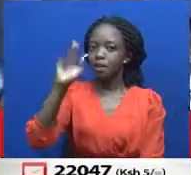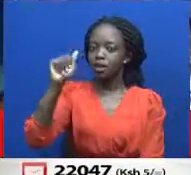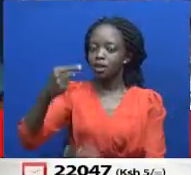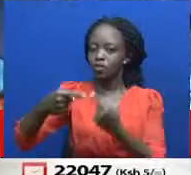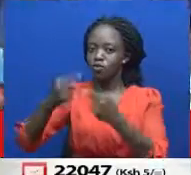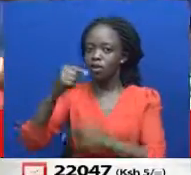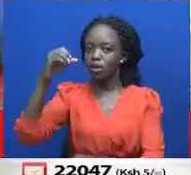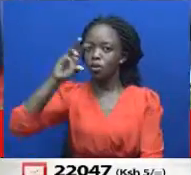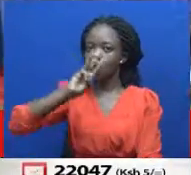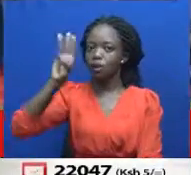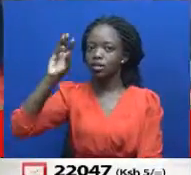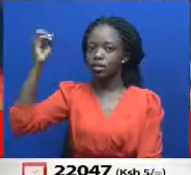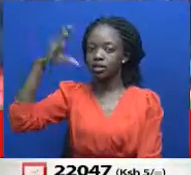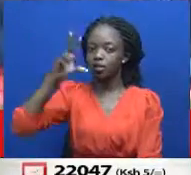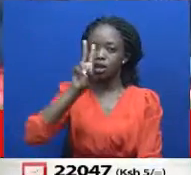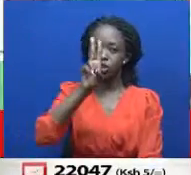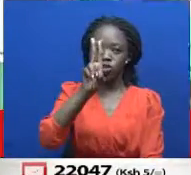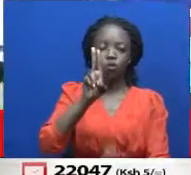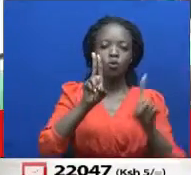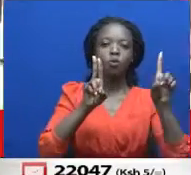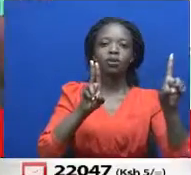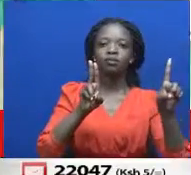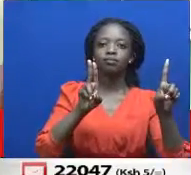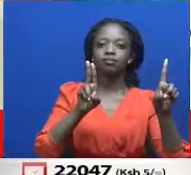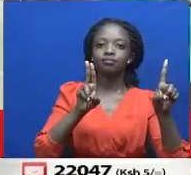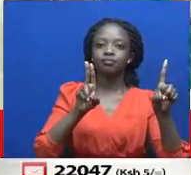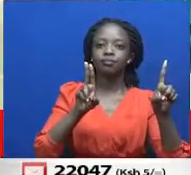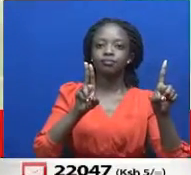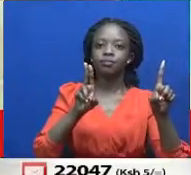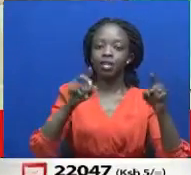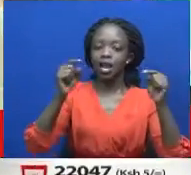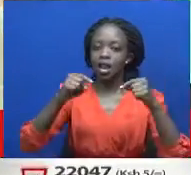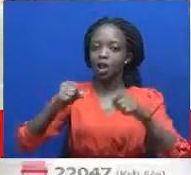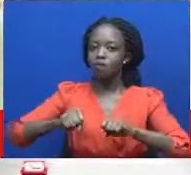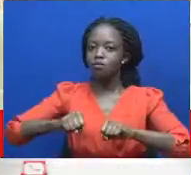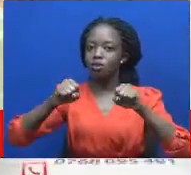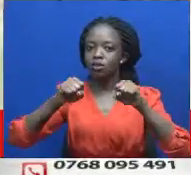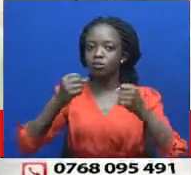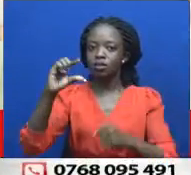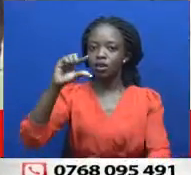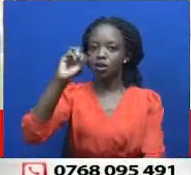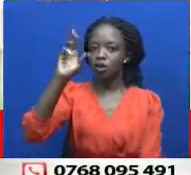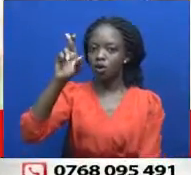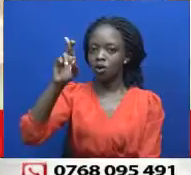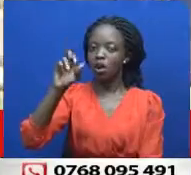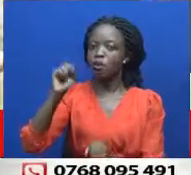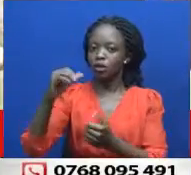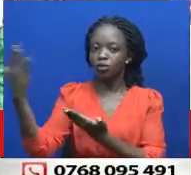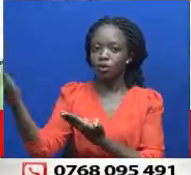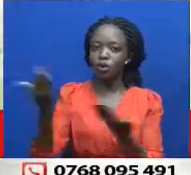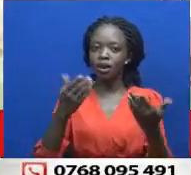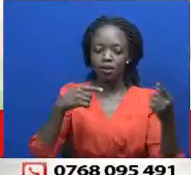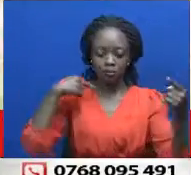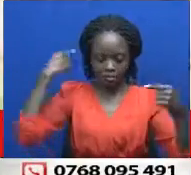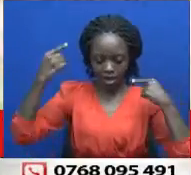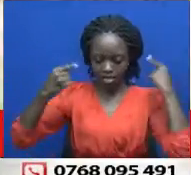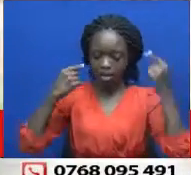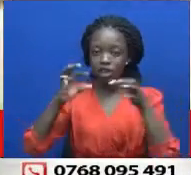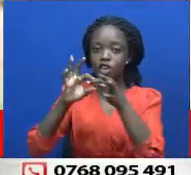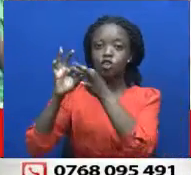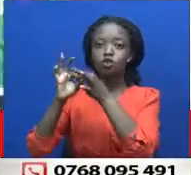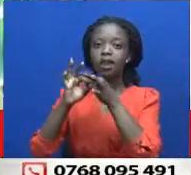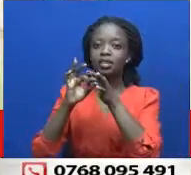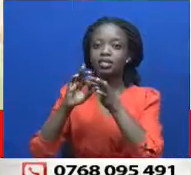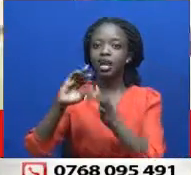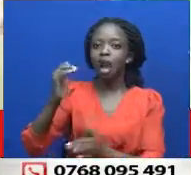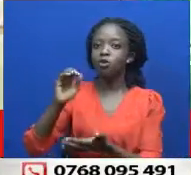Stima magoli 2-1. Nao mabingwa tetezi Gor Mahia watawakaribisha Mathare United ugani Kenyatta, kaunti